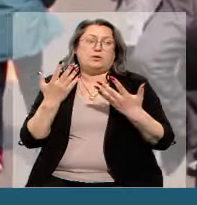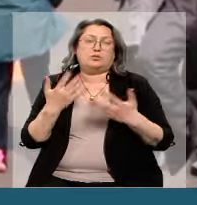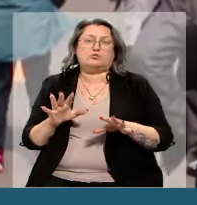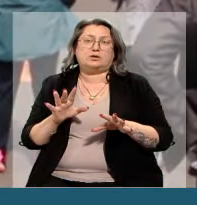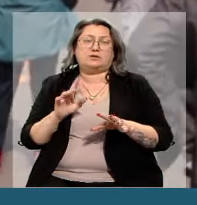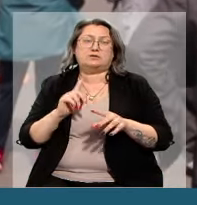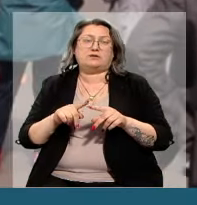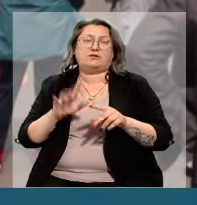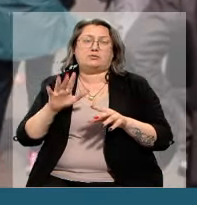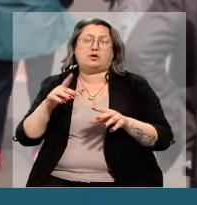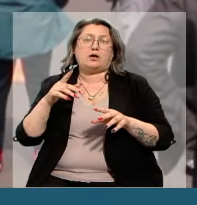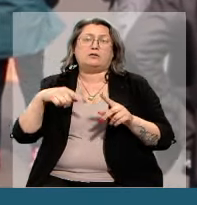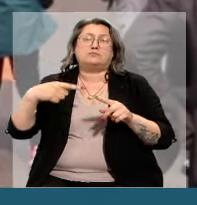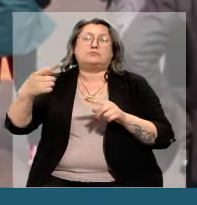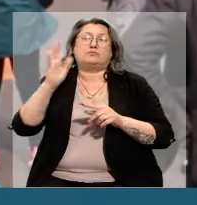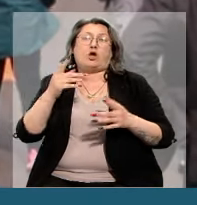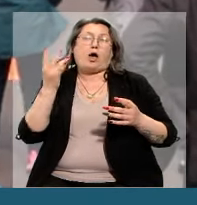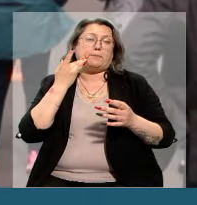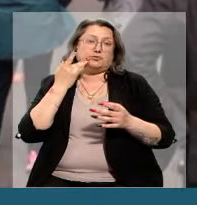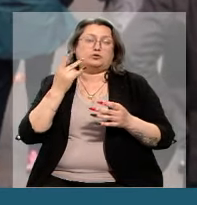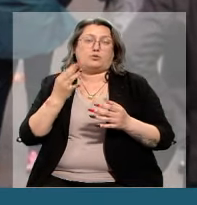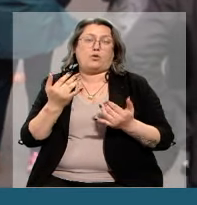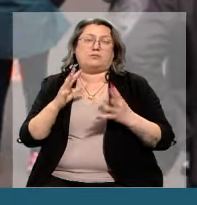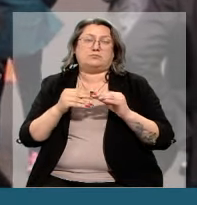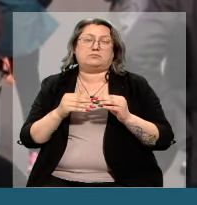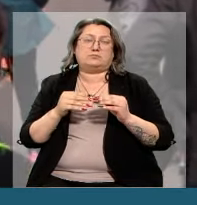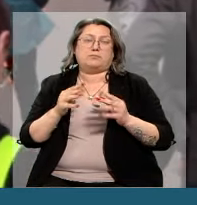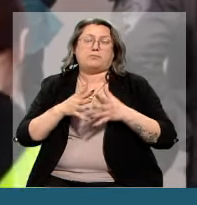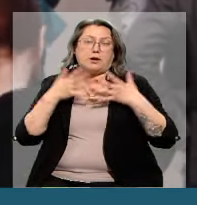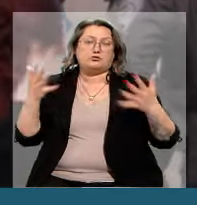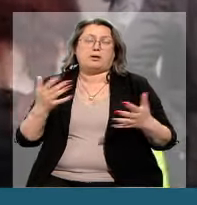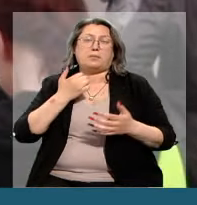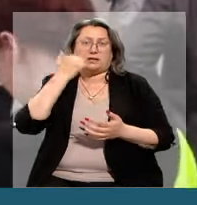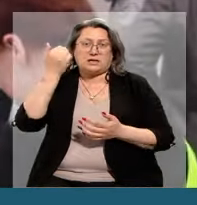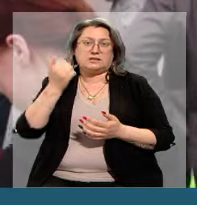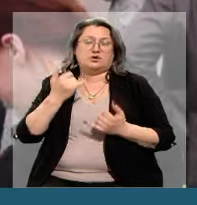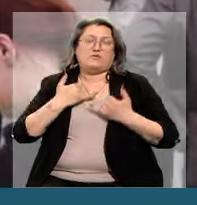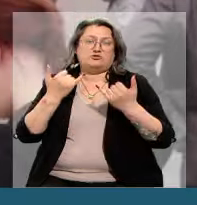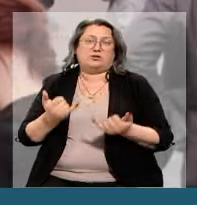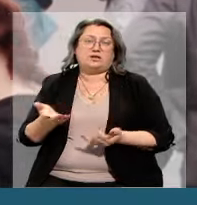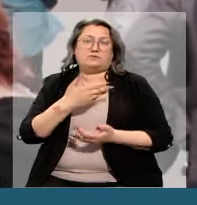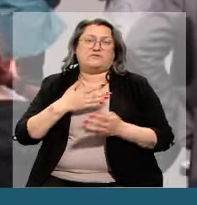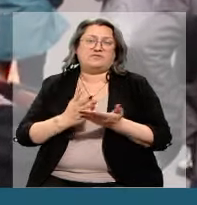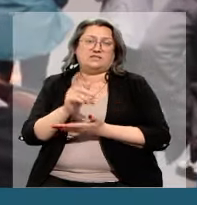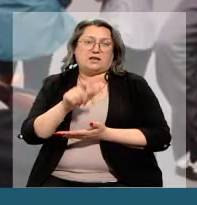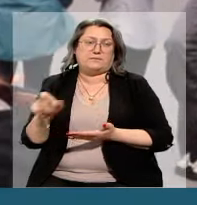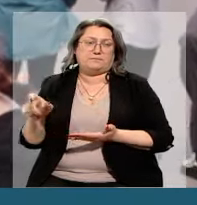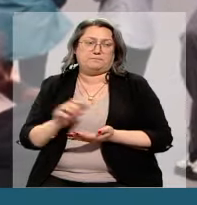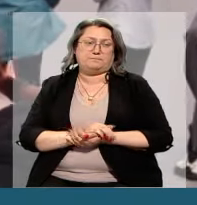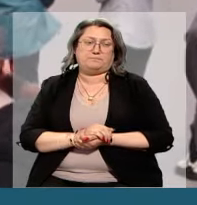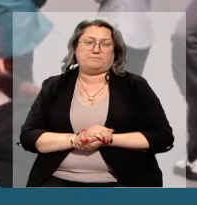всего, в будущем будет обычным. А так, в целом, то есть, ну, огромная и безмерная благодарность и уважение нашим ветеранам. То есть, в